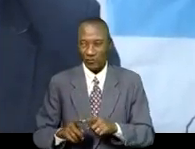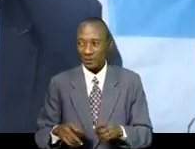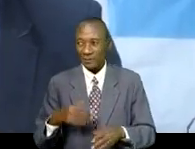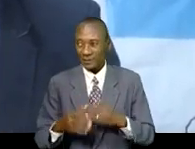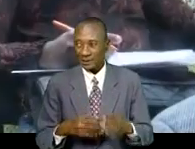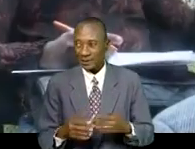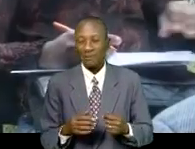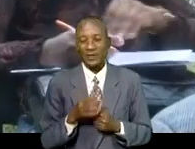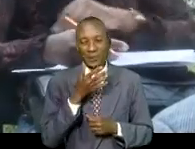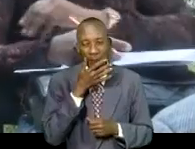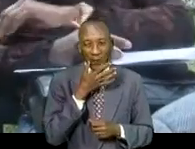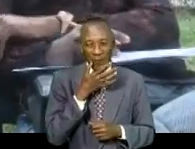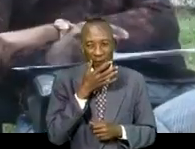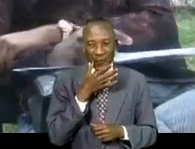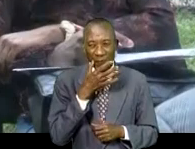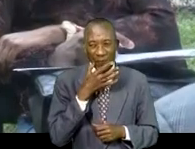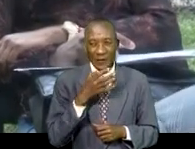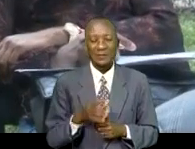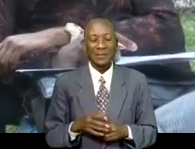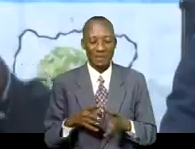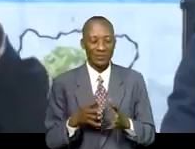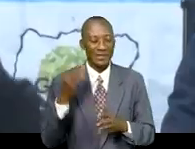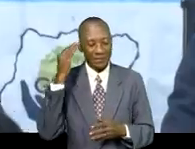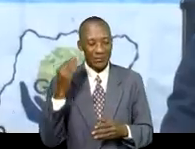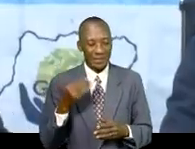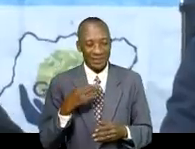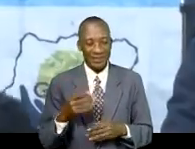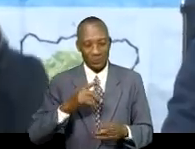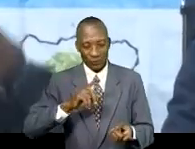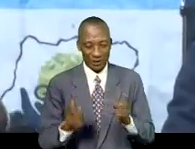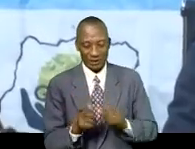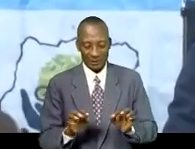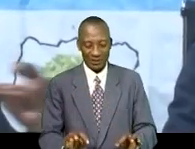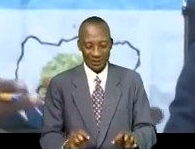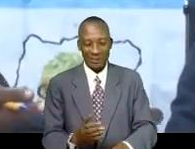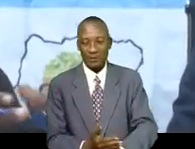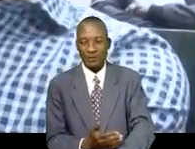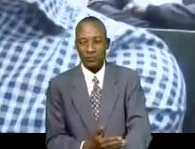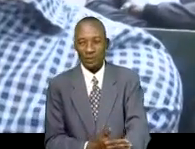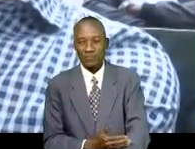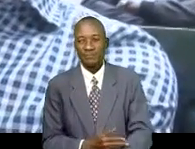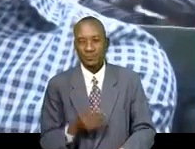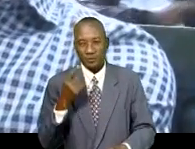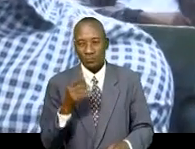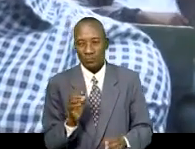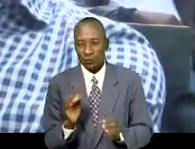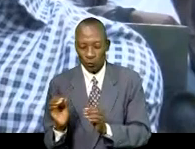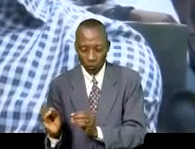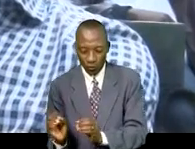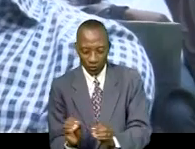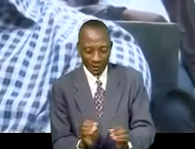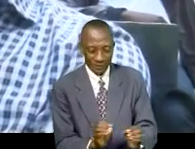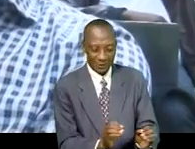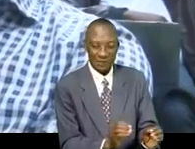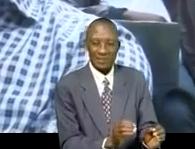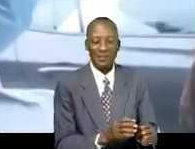ministre d'État, ministre de l'aménagement du territoire, Guy Luando Mboyo, pour harmoniser les vues autour du projet